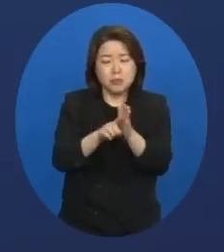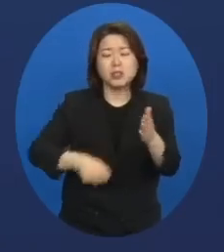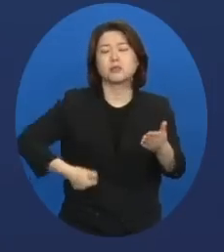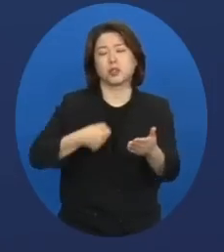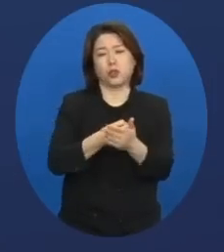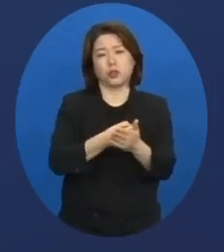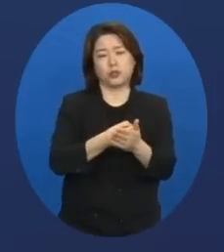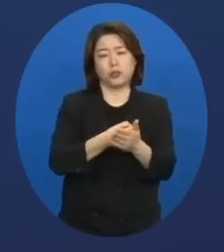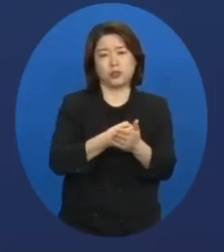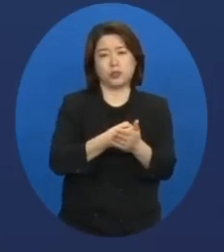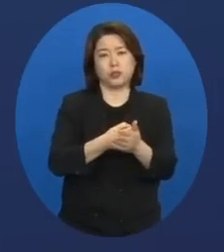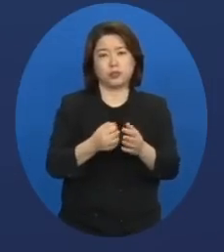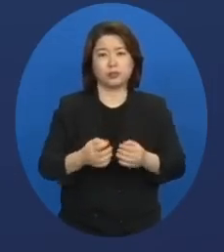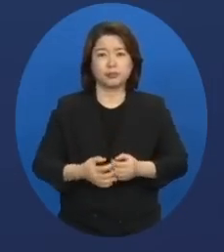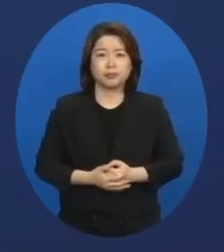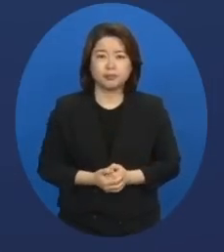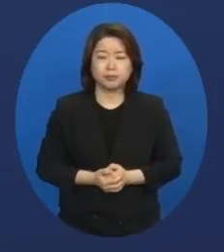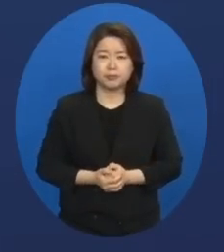믿음이.